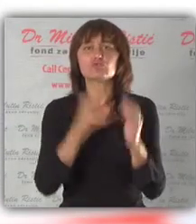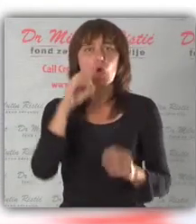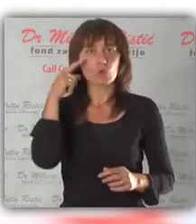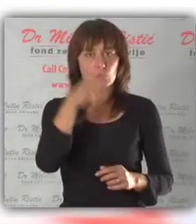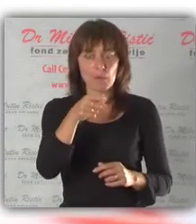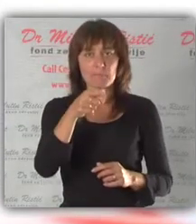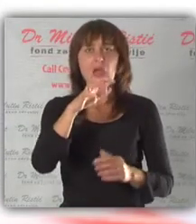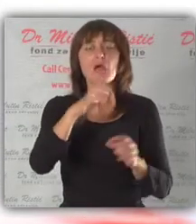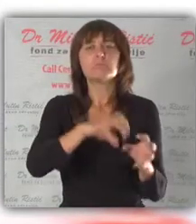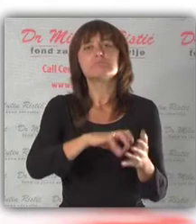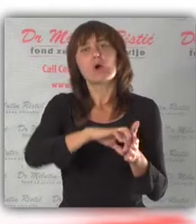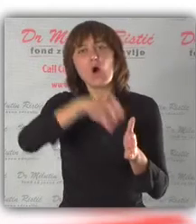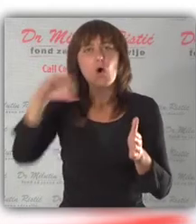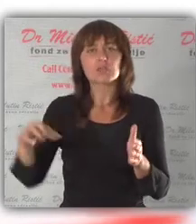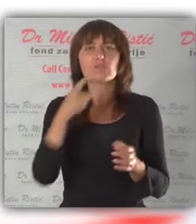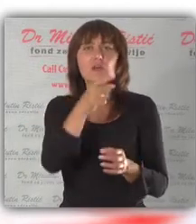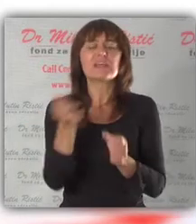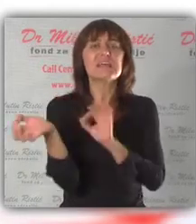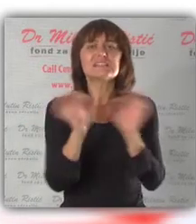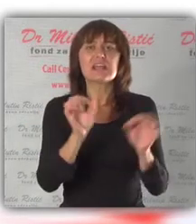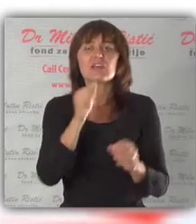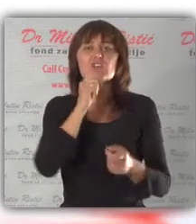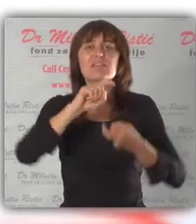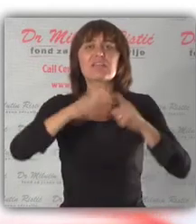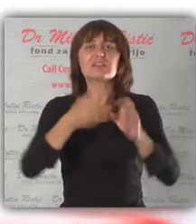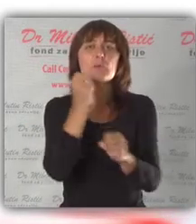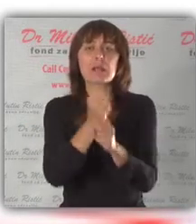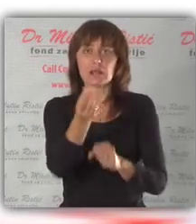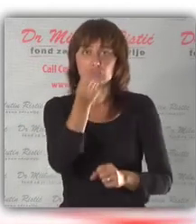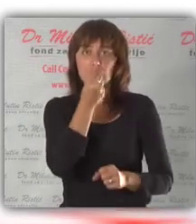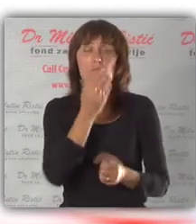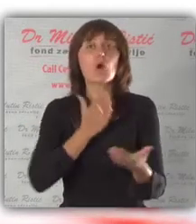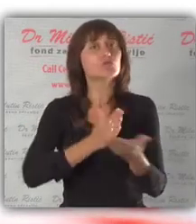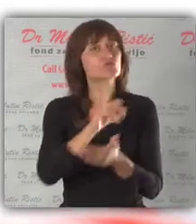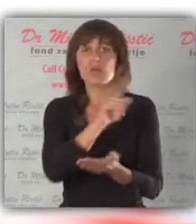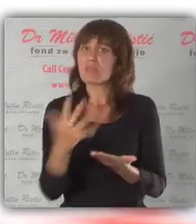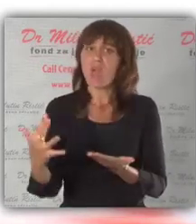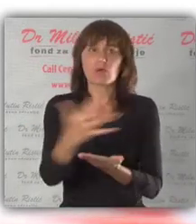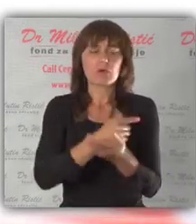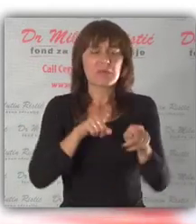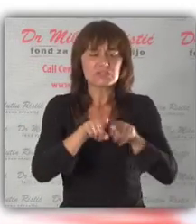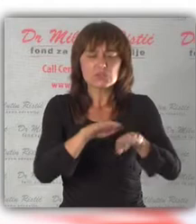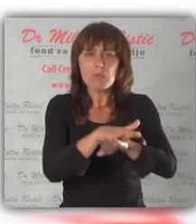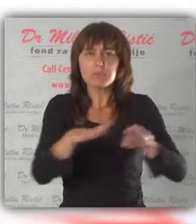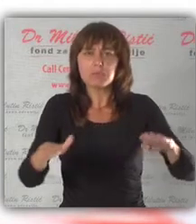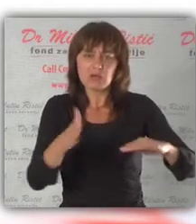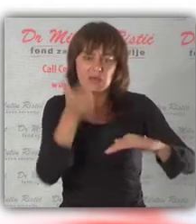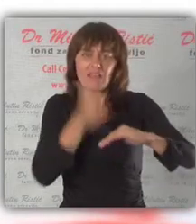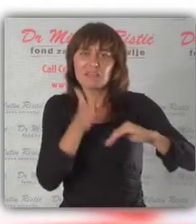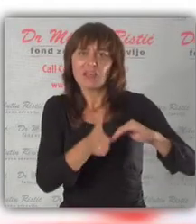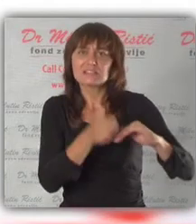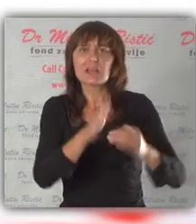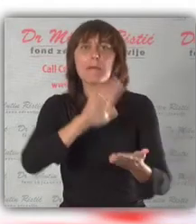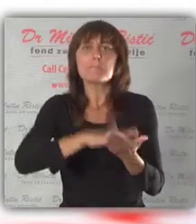da odvajamo sirovu i termički prerađenu hranu, da ni slučajno ne koristimo istu dasku za sečenje sirovog